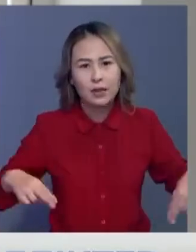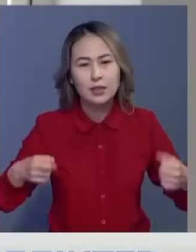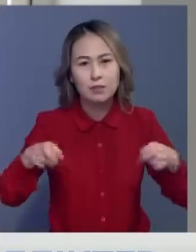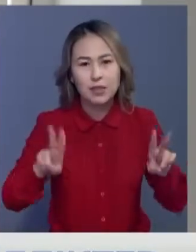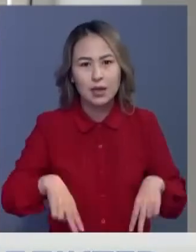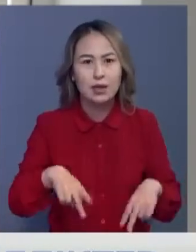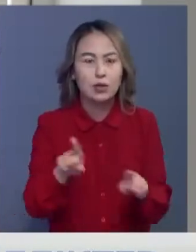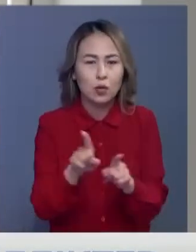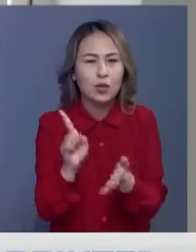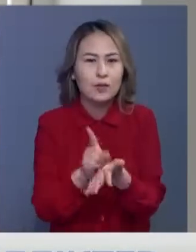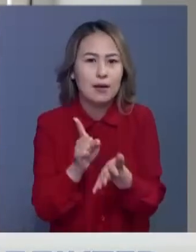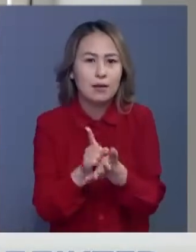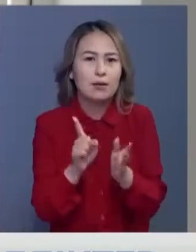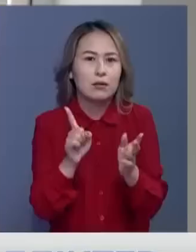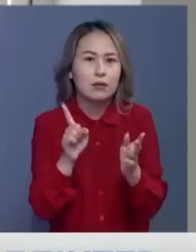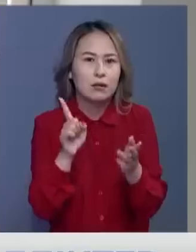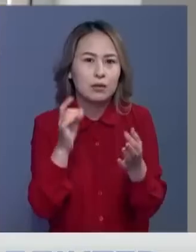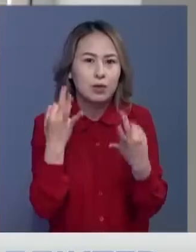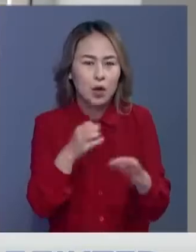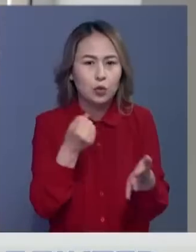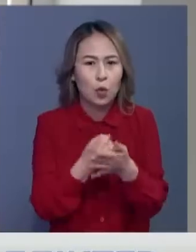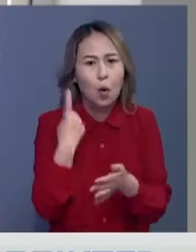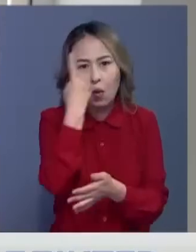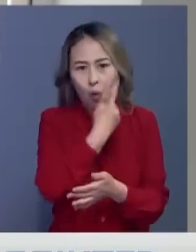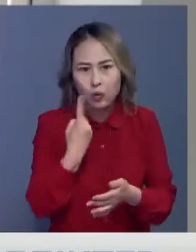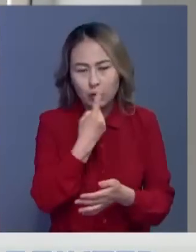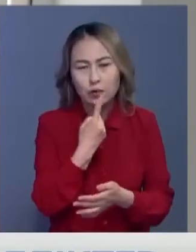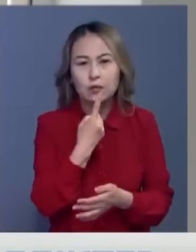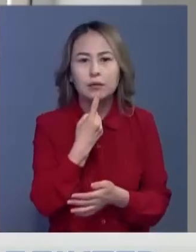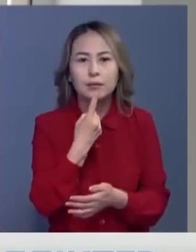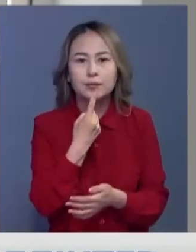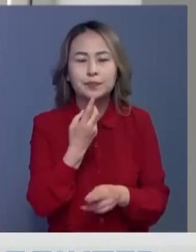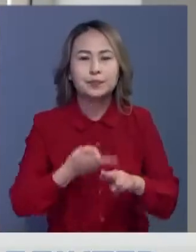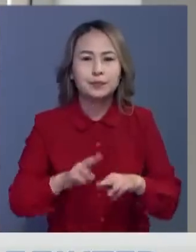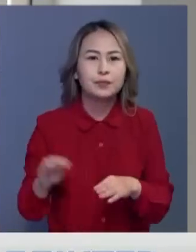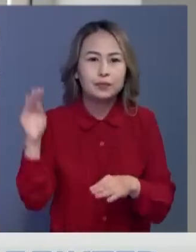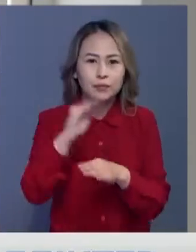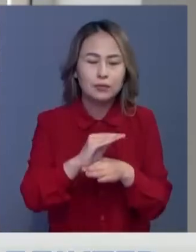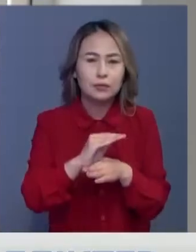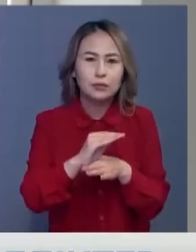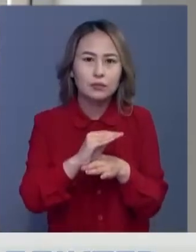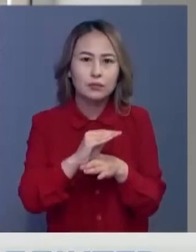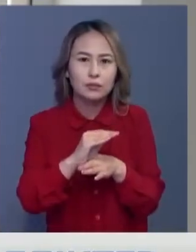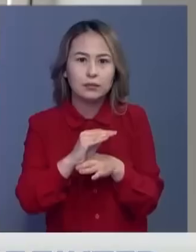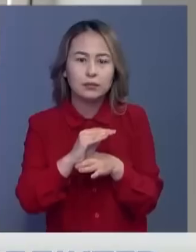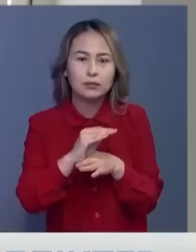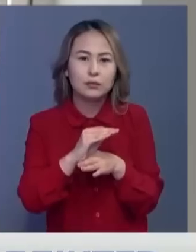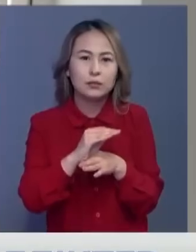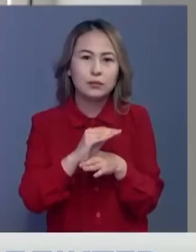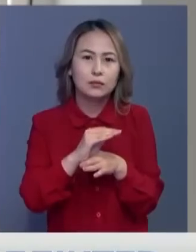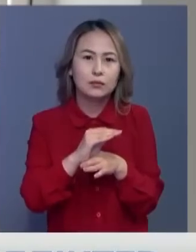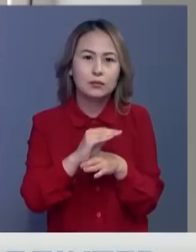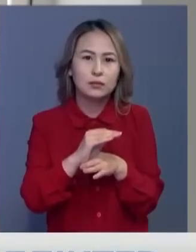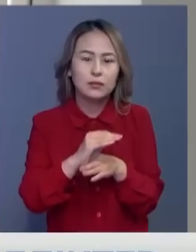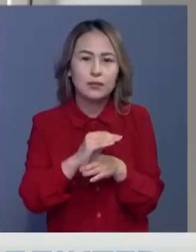оларға да салық, мүлік салығынан бір жылға босатып отыр. Сонымен қатар мына